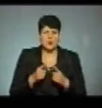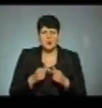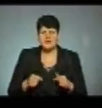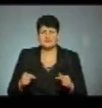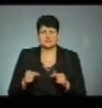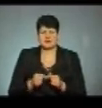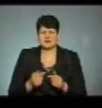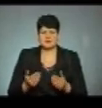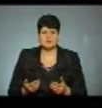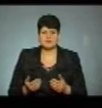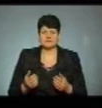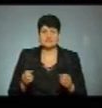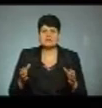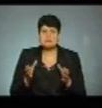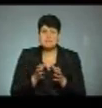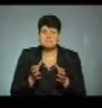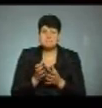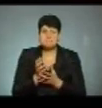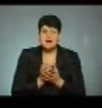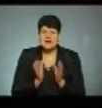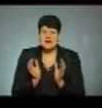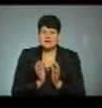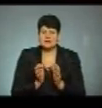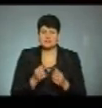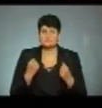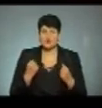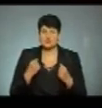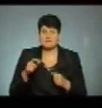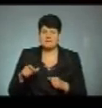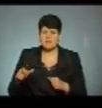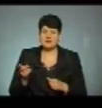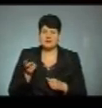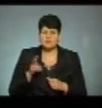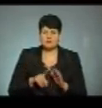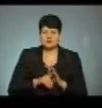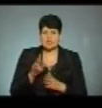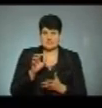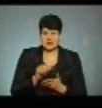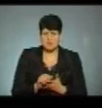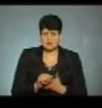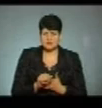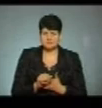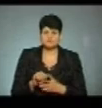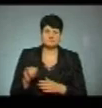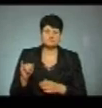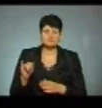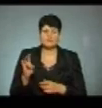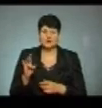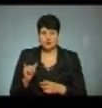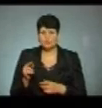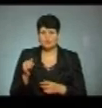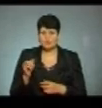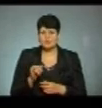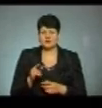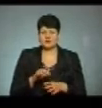організація, зберегти тих спортсменів, які прийшли, вже почали займатися, ну і довести